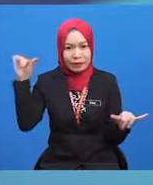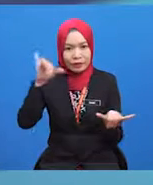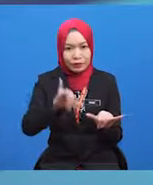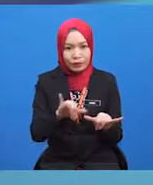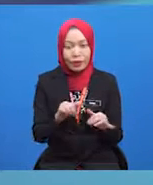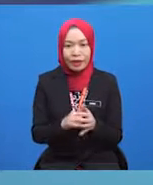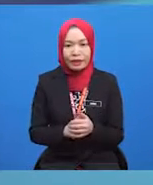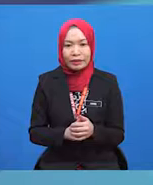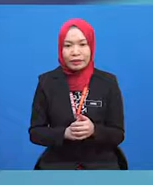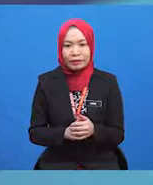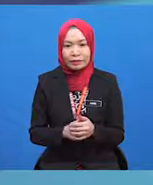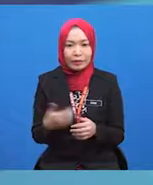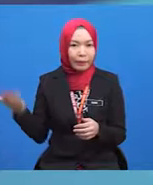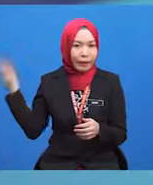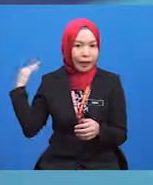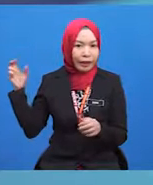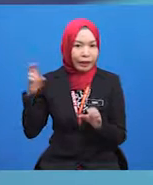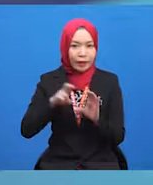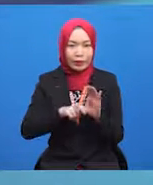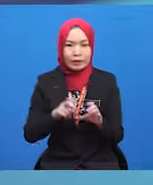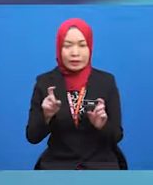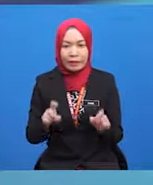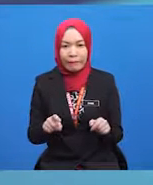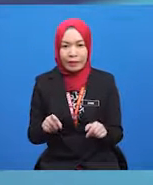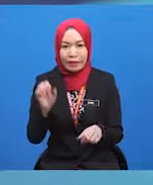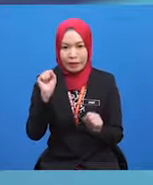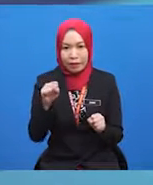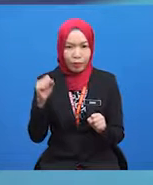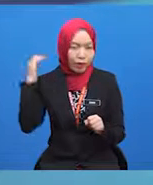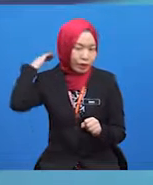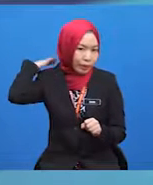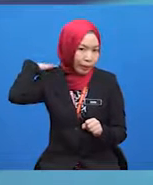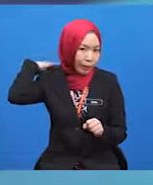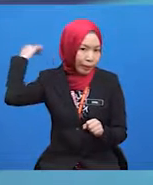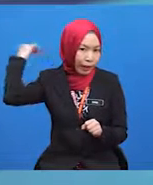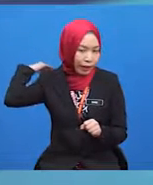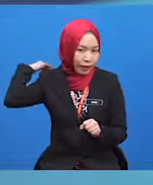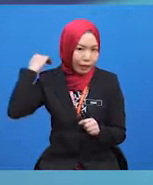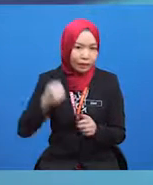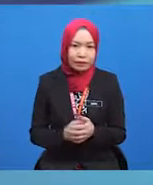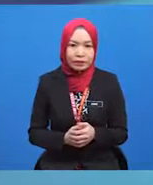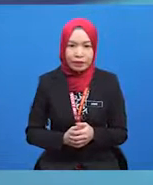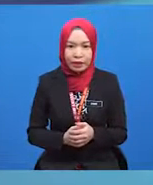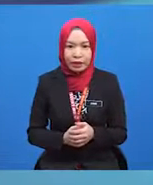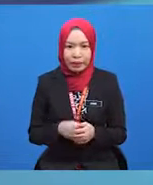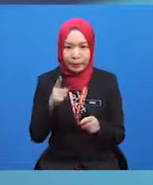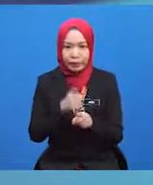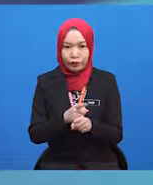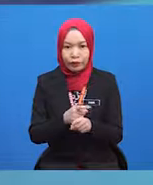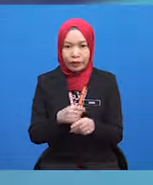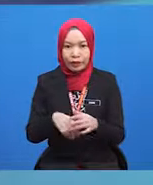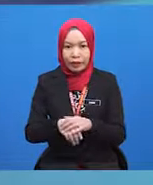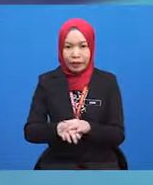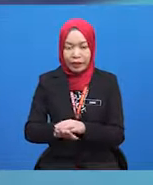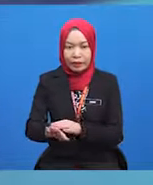lantai. Belakang kerusi pula mengampu bahagian bawah belakang kamu. Laraskan tangan agar lurus